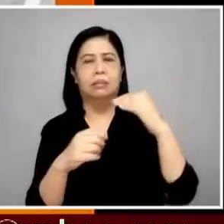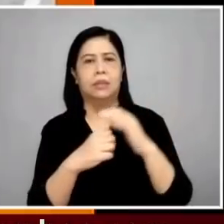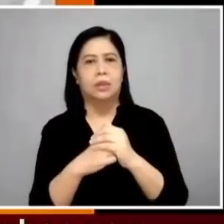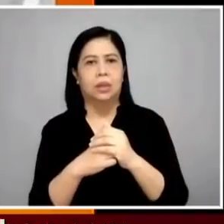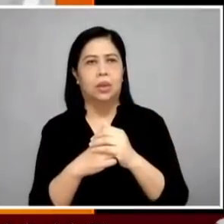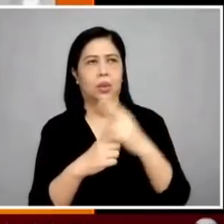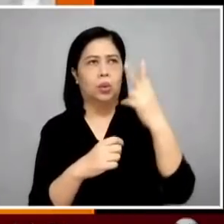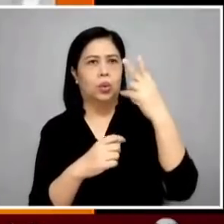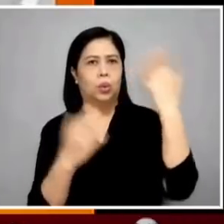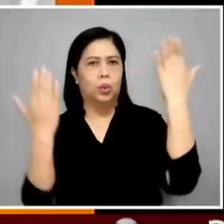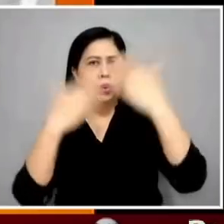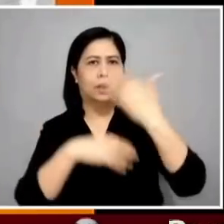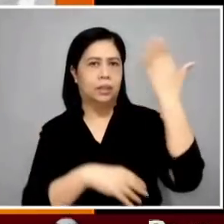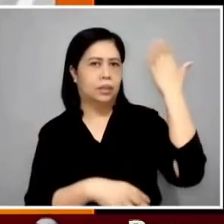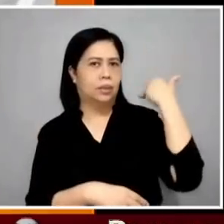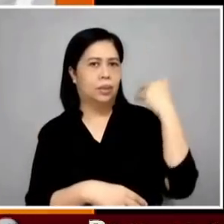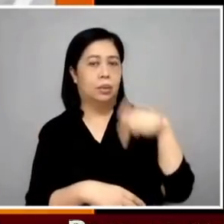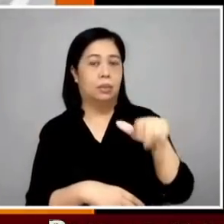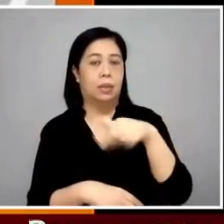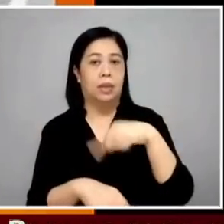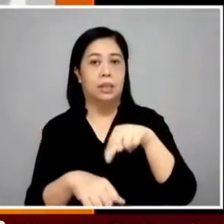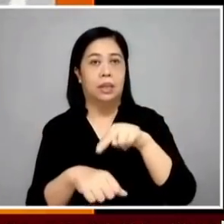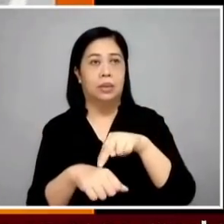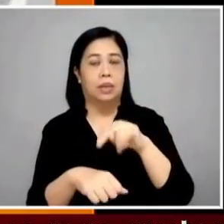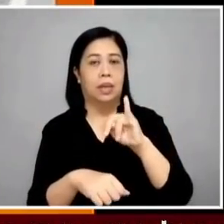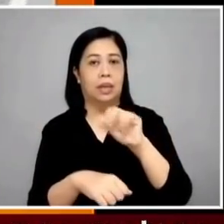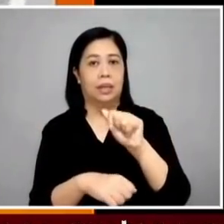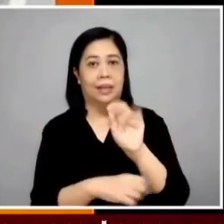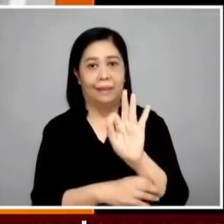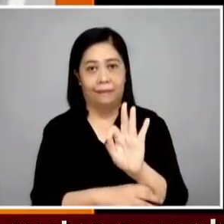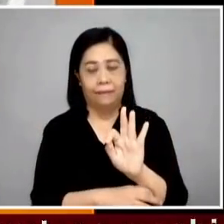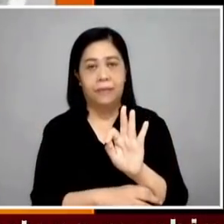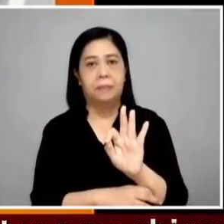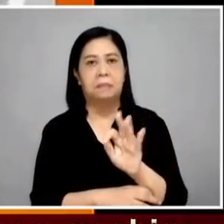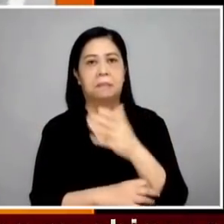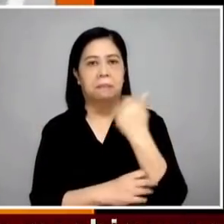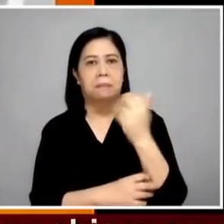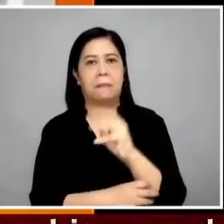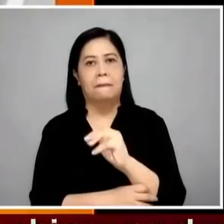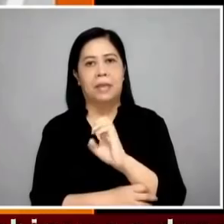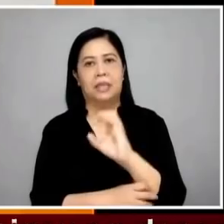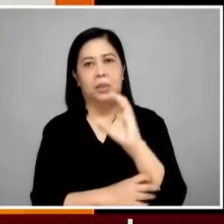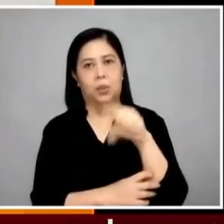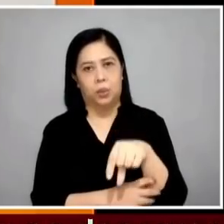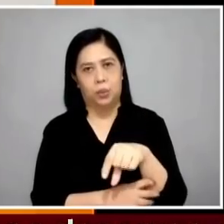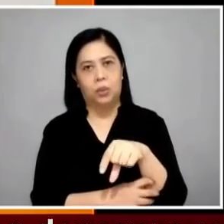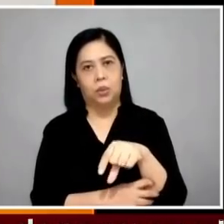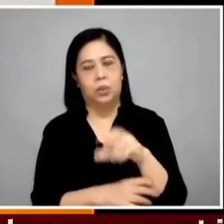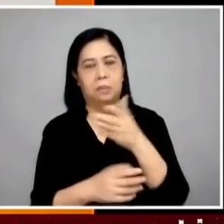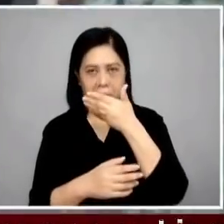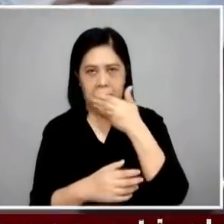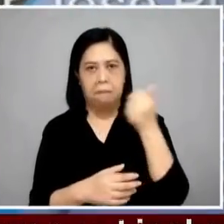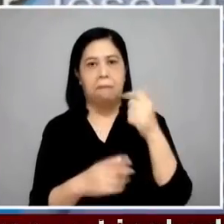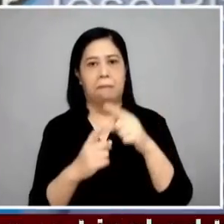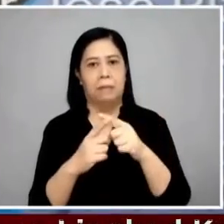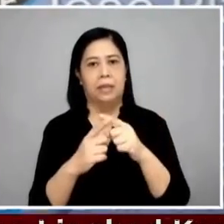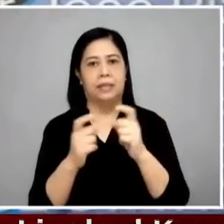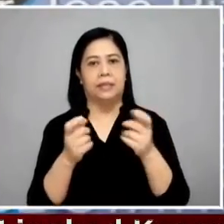2 nights ago by the National IATF, modified ECQ is the best